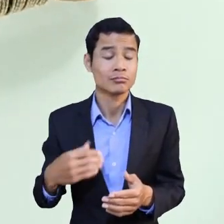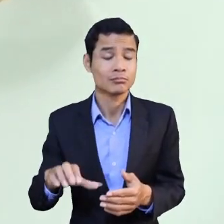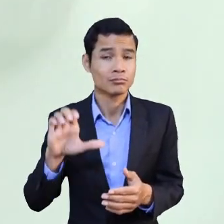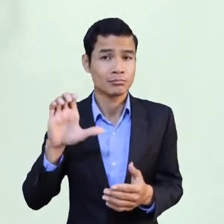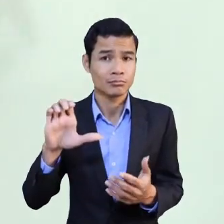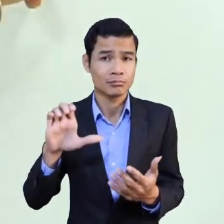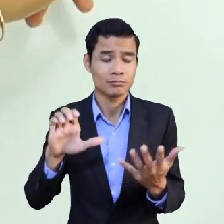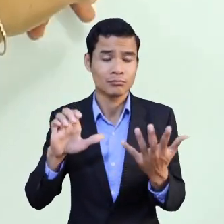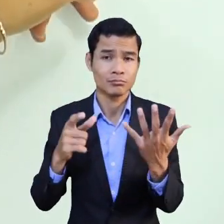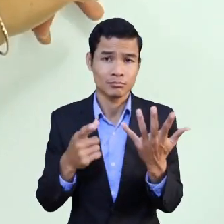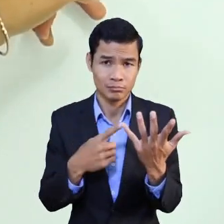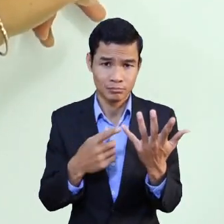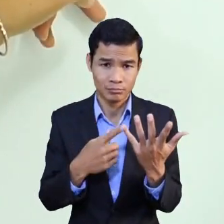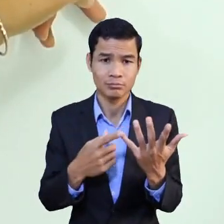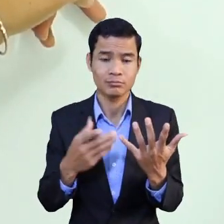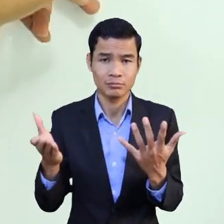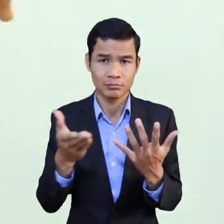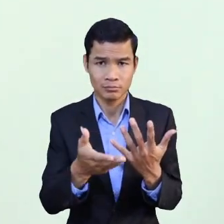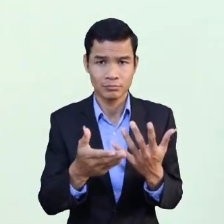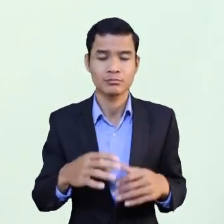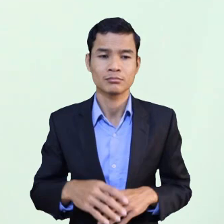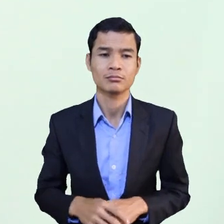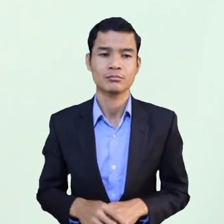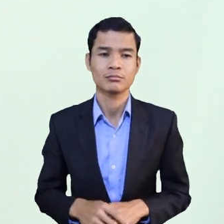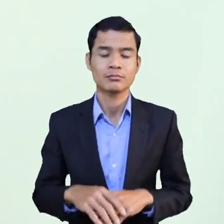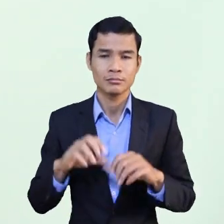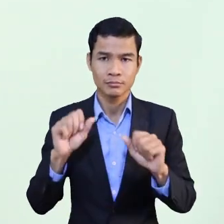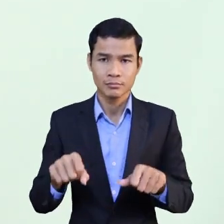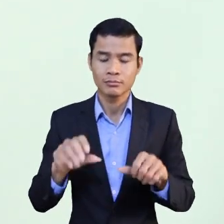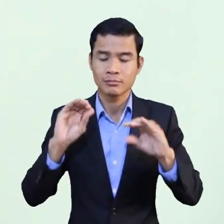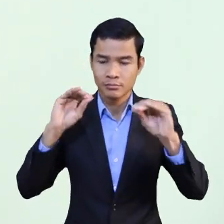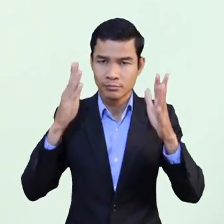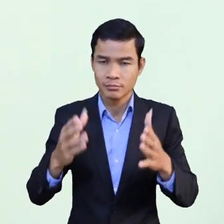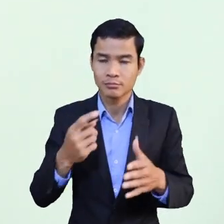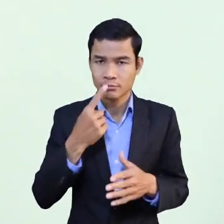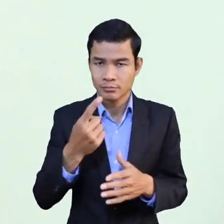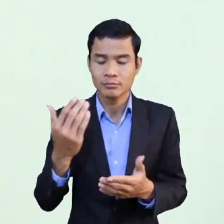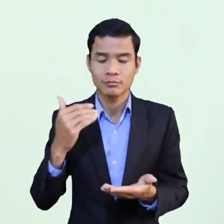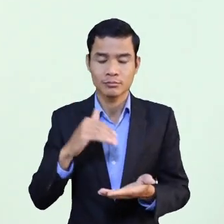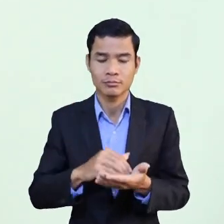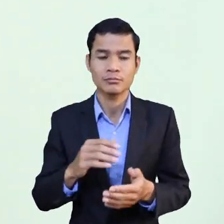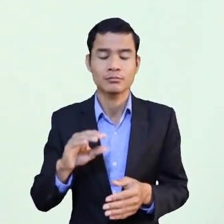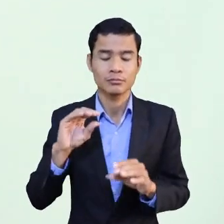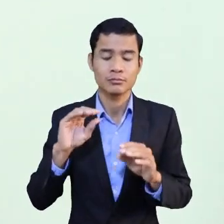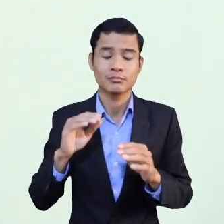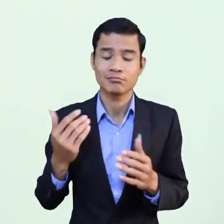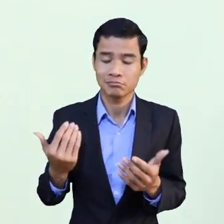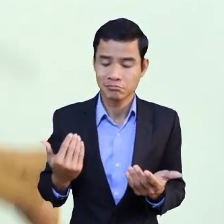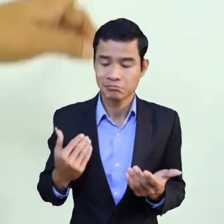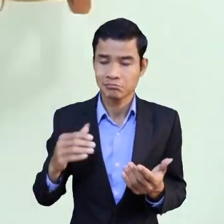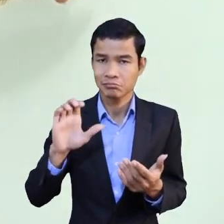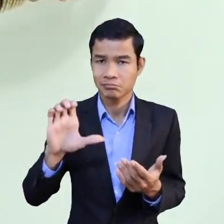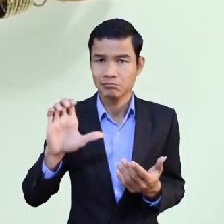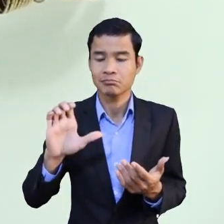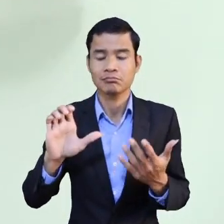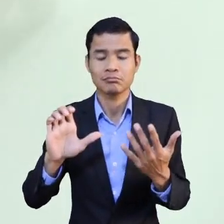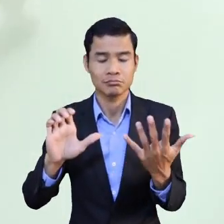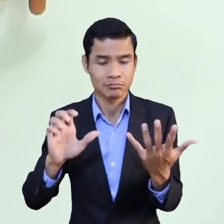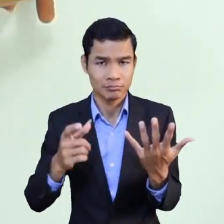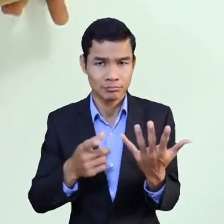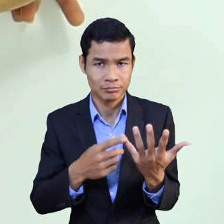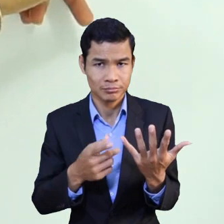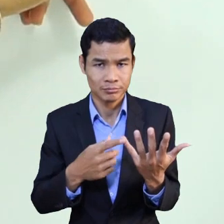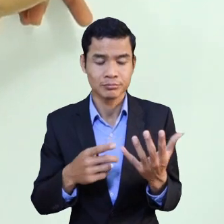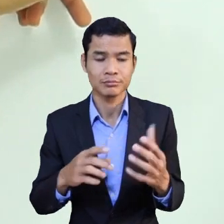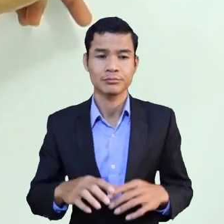ឆនិងស្រៈអេចាអ្នកគ្រូបញ្ជាក់ជូនម្ដងទៀតឆេគឺមានអក្សរឆនិ